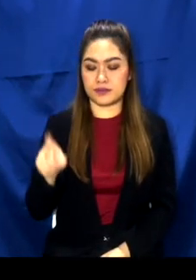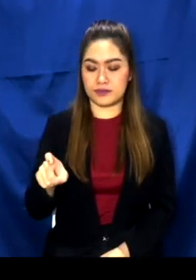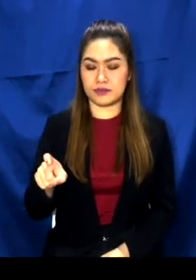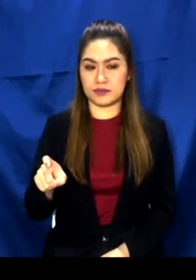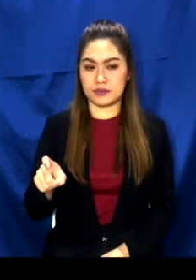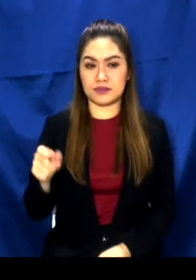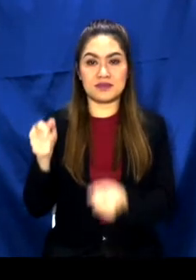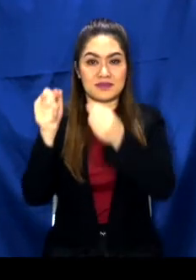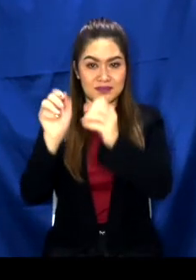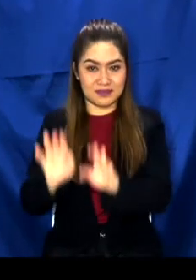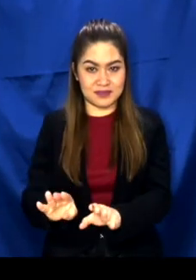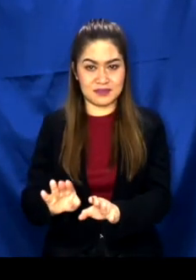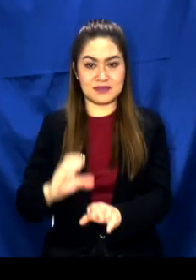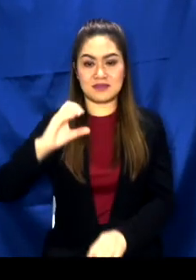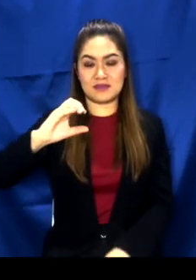ก็